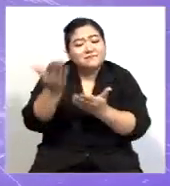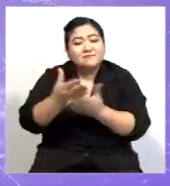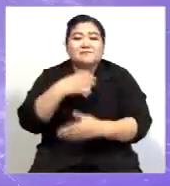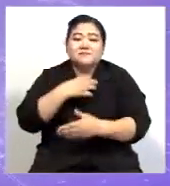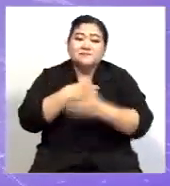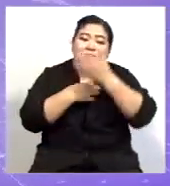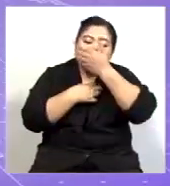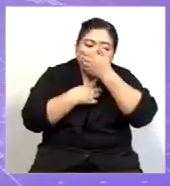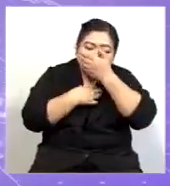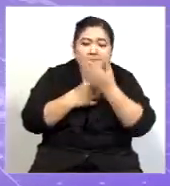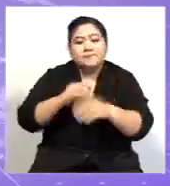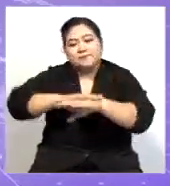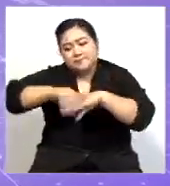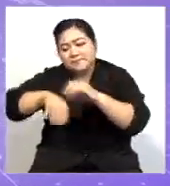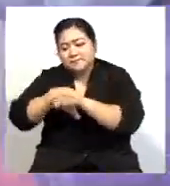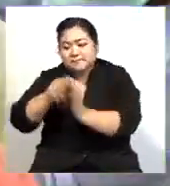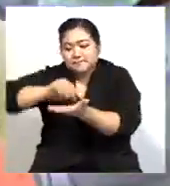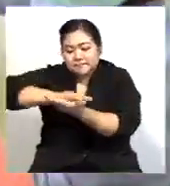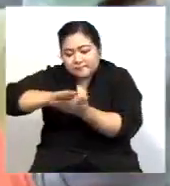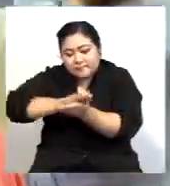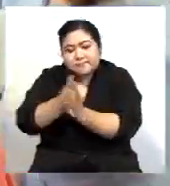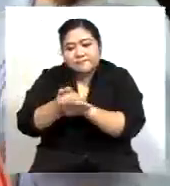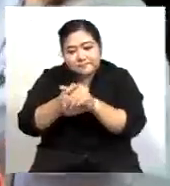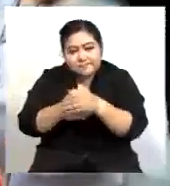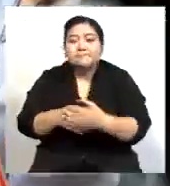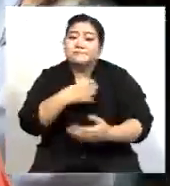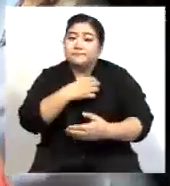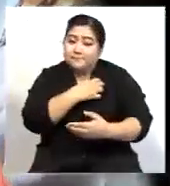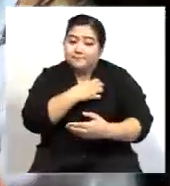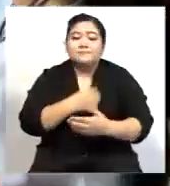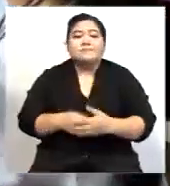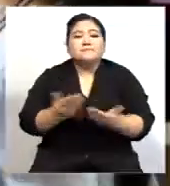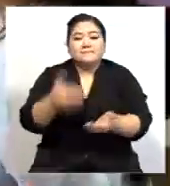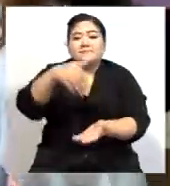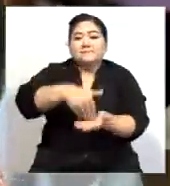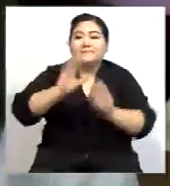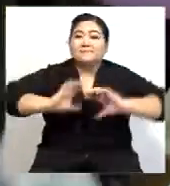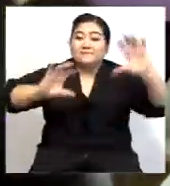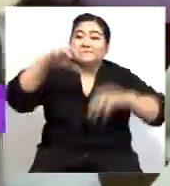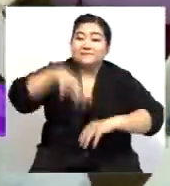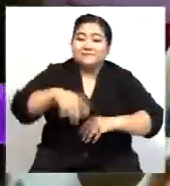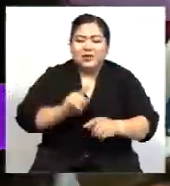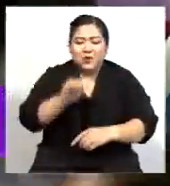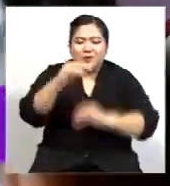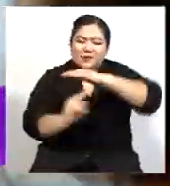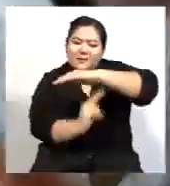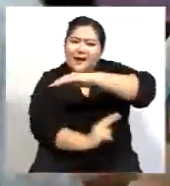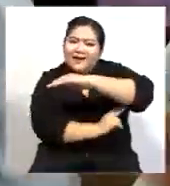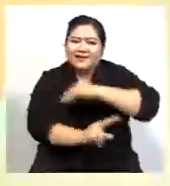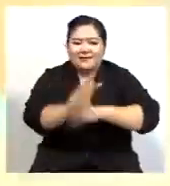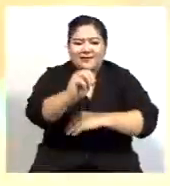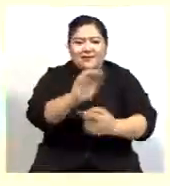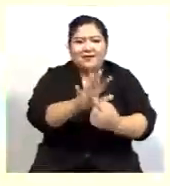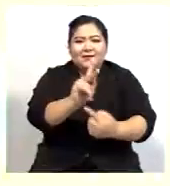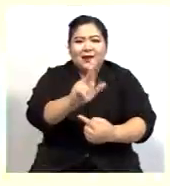ซื้อทั้งหน้ากากอนามัยเจลล้างมือรวมไปถึงแอลกอฮอล์ที่ทำเนียบรัฐบาลตรงเชิงสะพานมัควันรังสรรค์และสำนักงานกพ.ถน